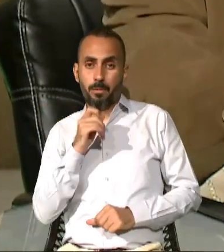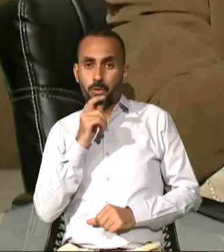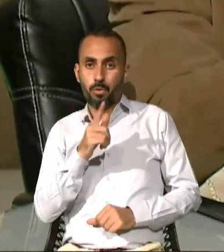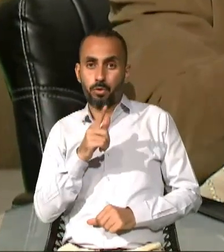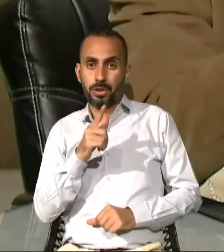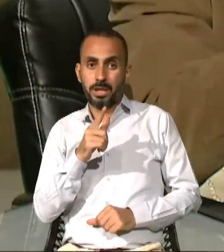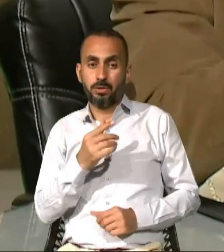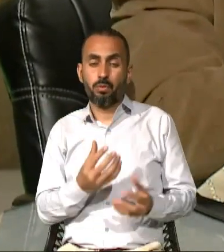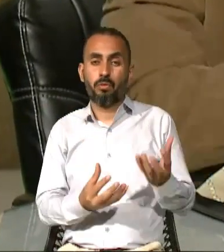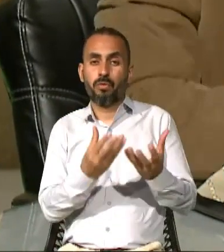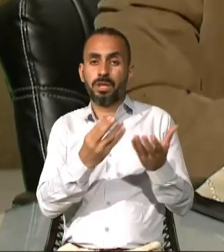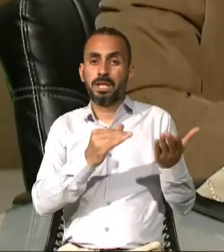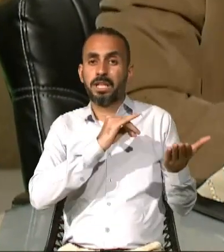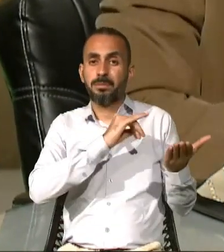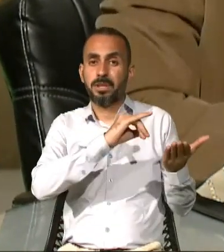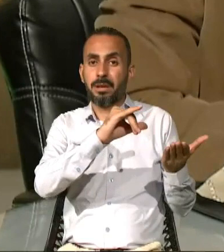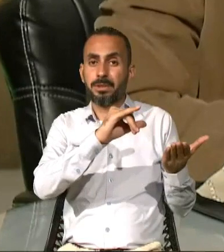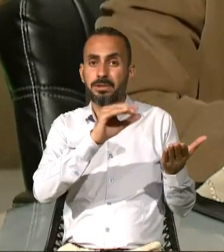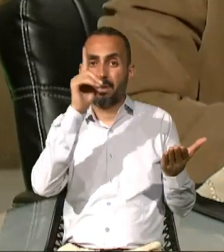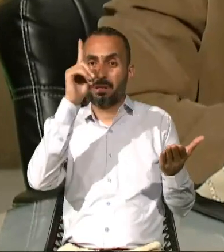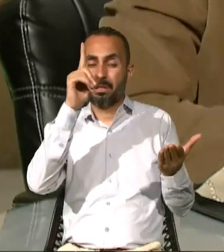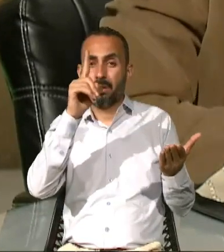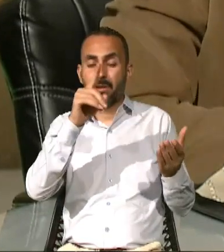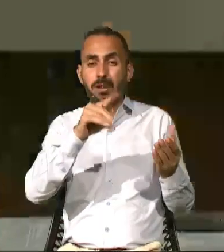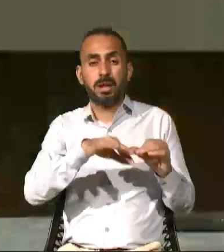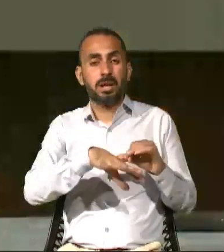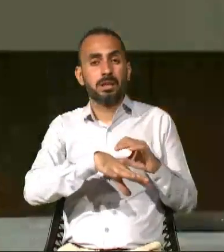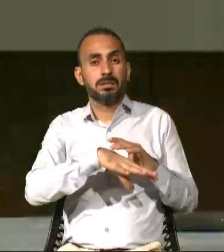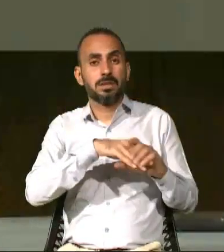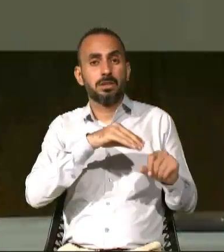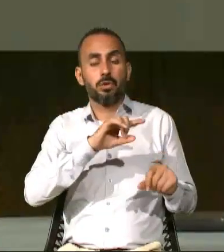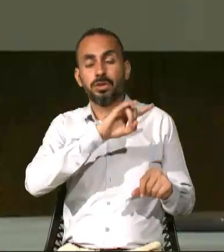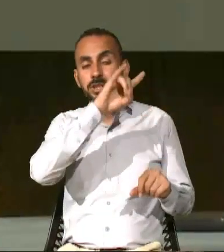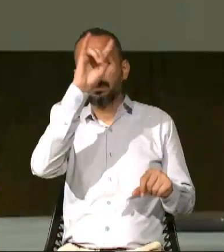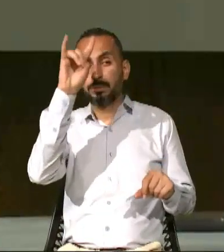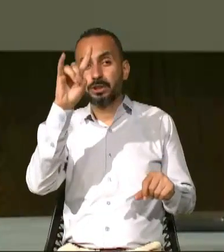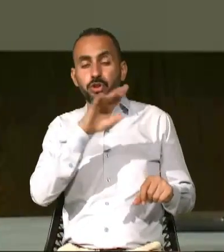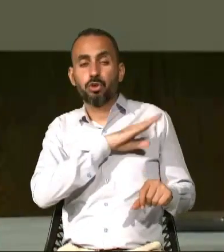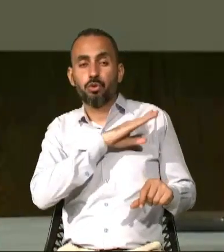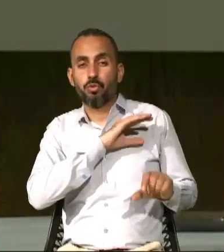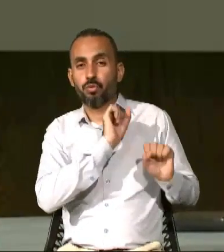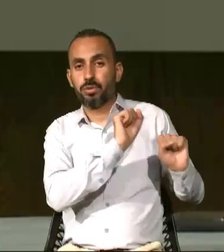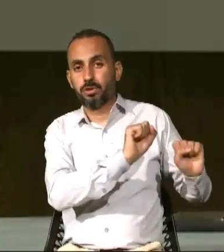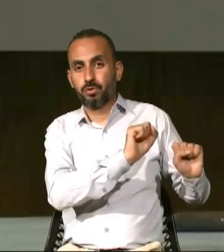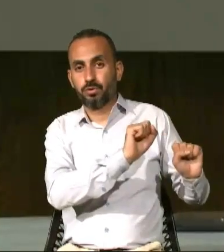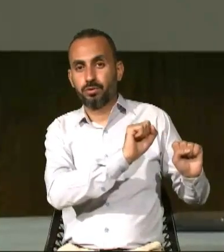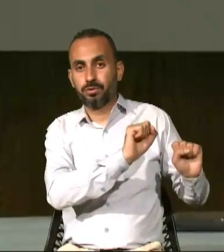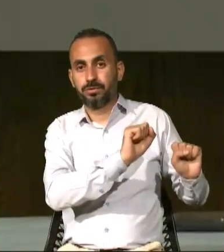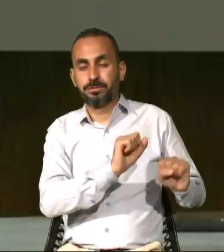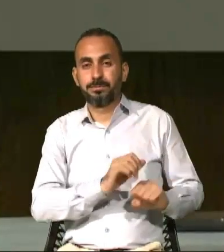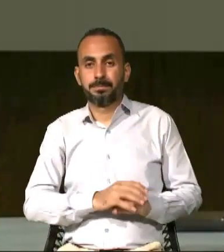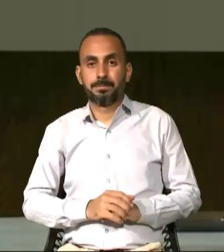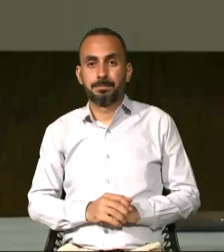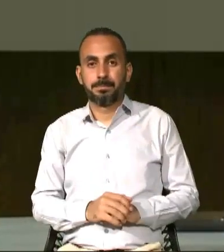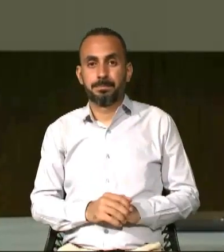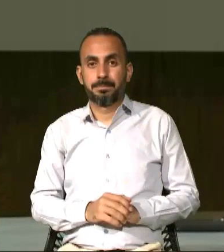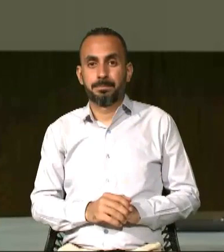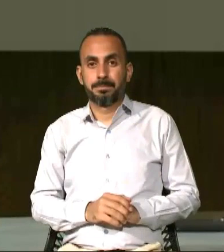لابليس ولملائكته مش للانسان. طيب اسيس جرجس، لو انا قلت لحضرتك ان في عجاله او